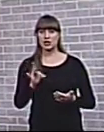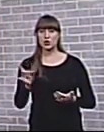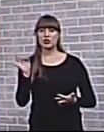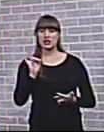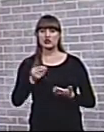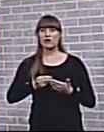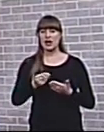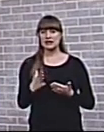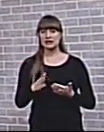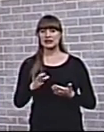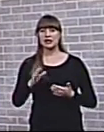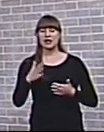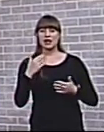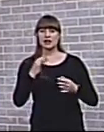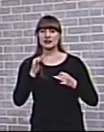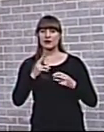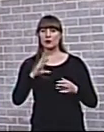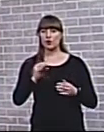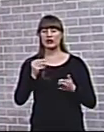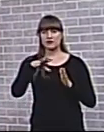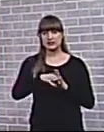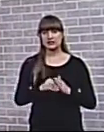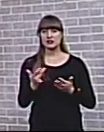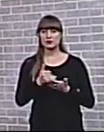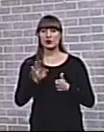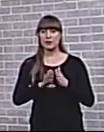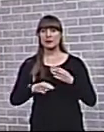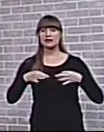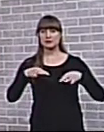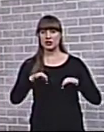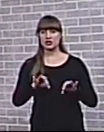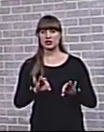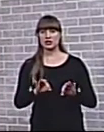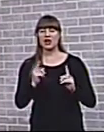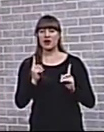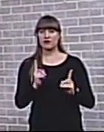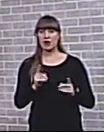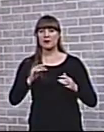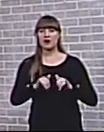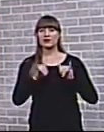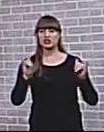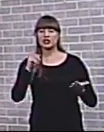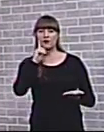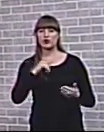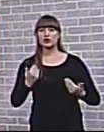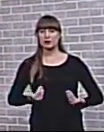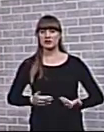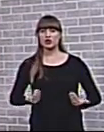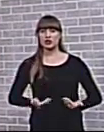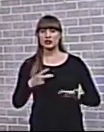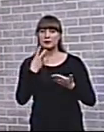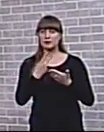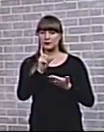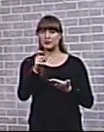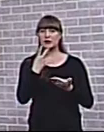Ростова оценил Совет по инвестициям. Сбор без машин в рамках возрастающих требований к комфортному проживанию жителей